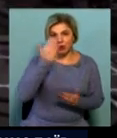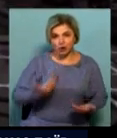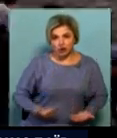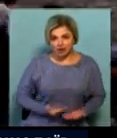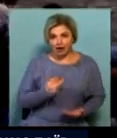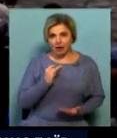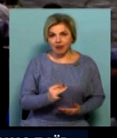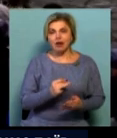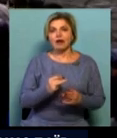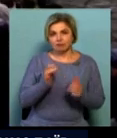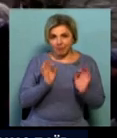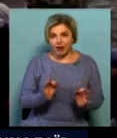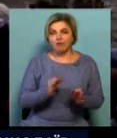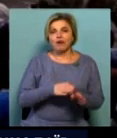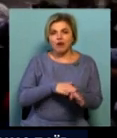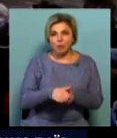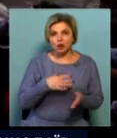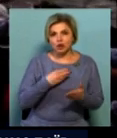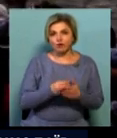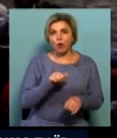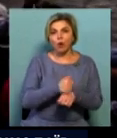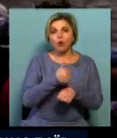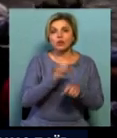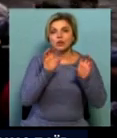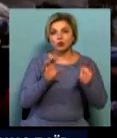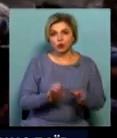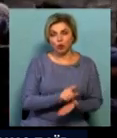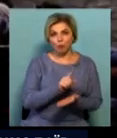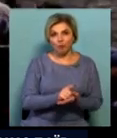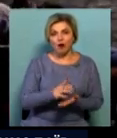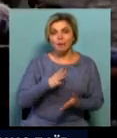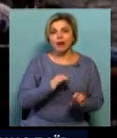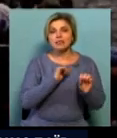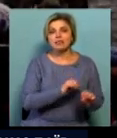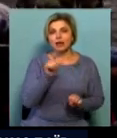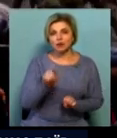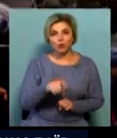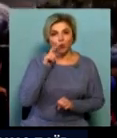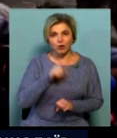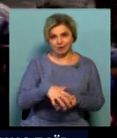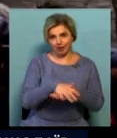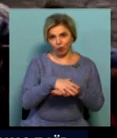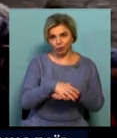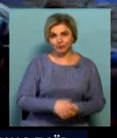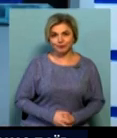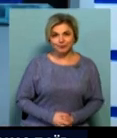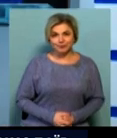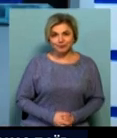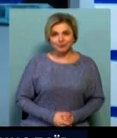для належного виконання свого конституційного обов'язку – бути захисником українського народу.